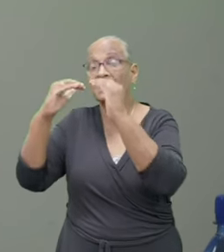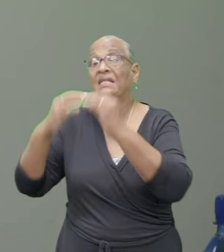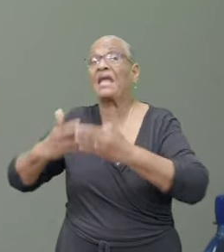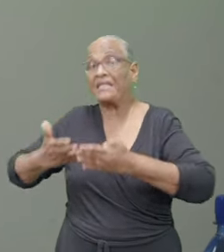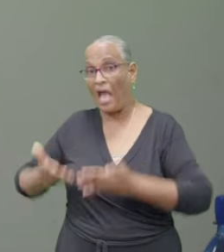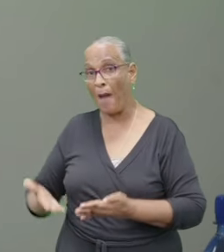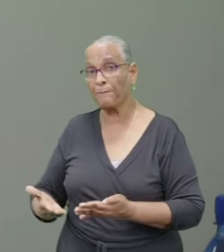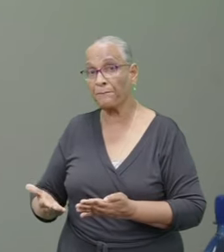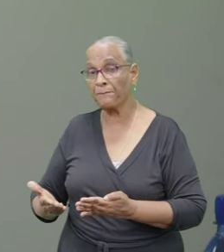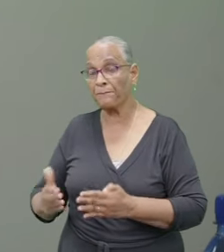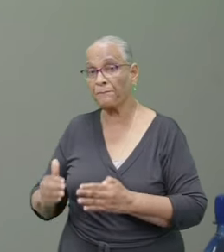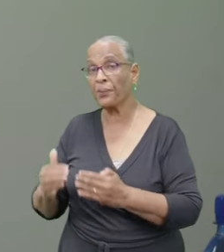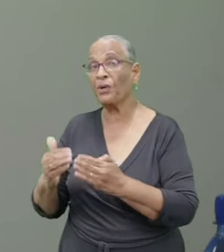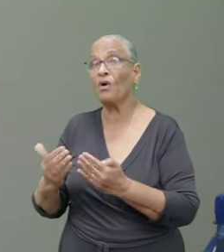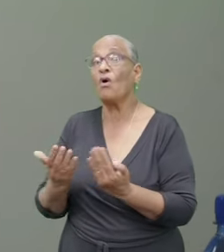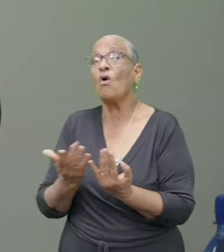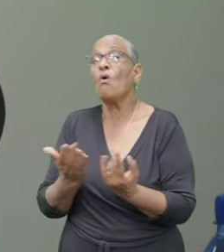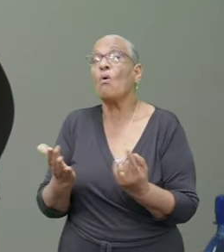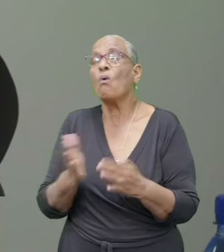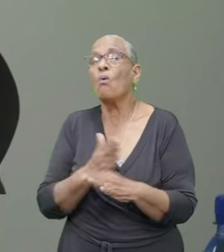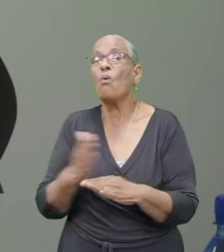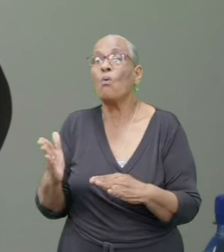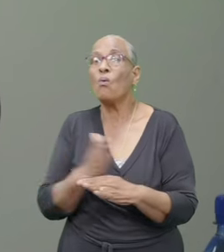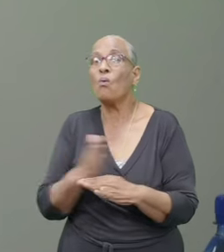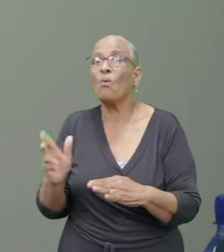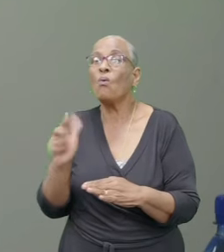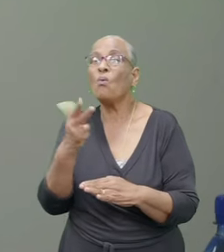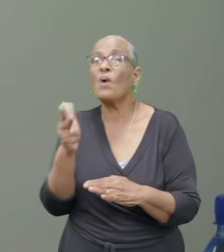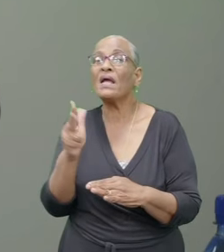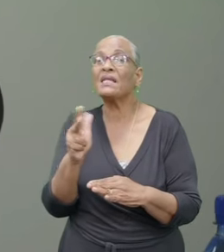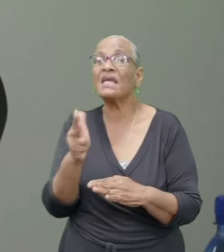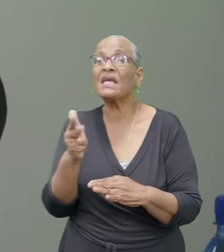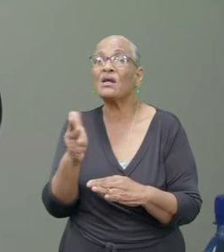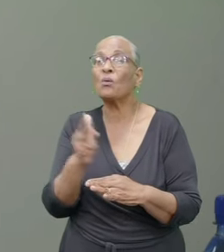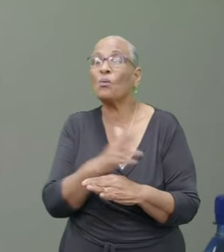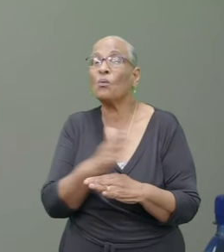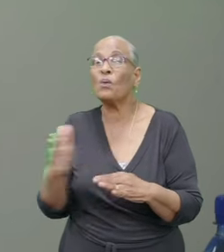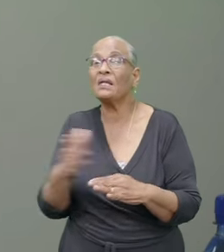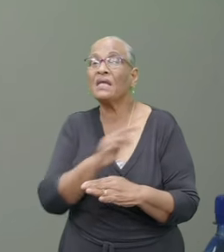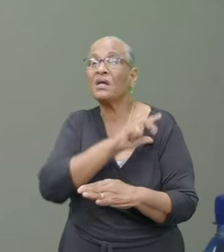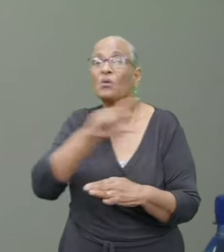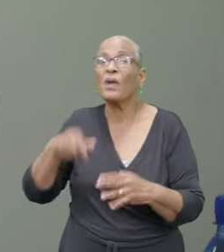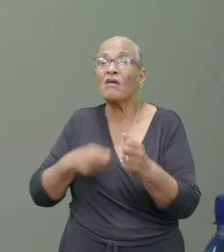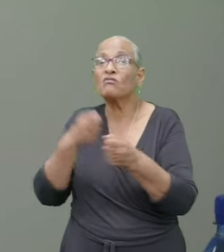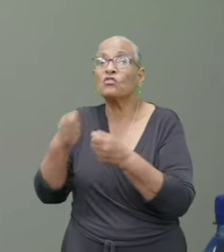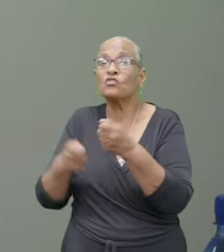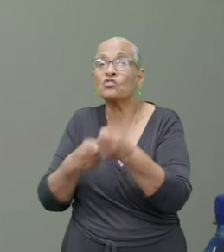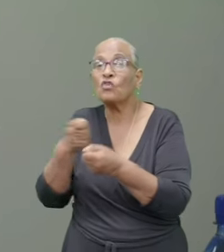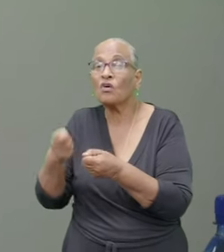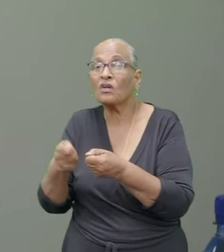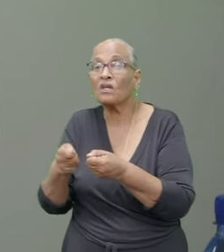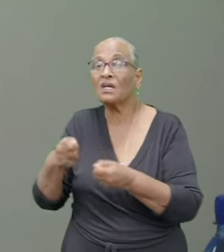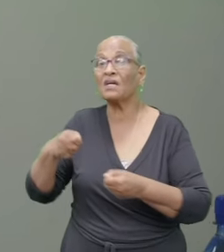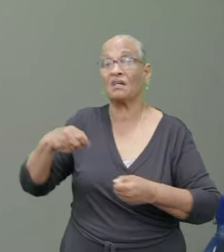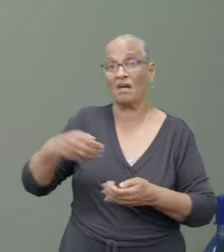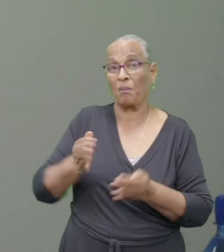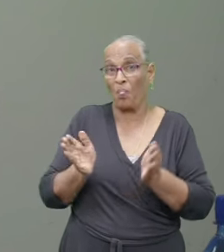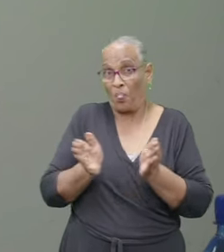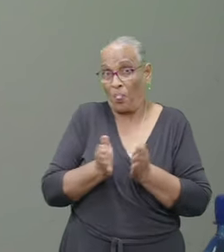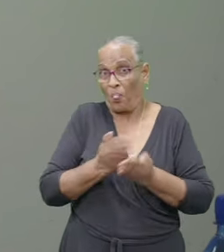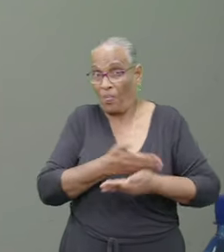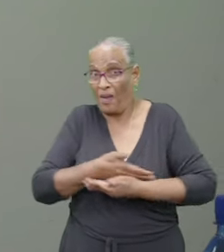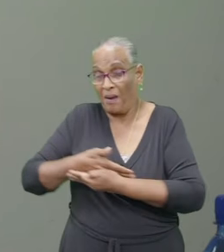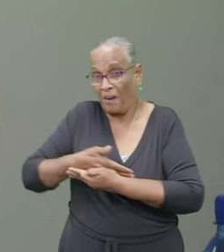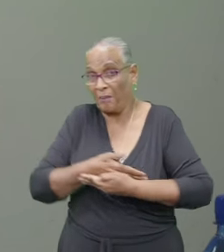Maar belangrijker nog, op welk termijn kunnen we ervoor zorgen dat we dus in ieder geval de NICU, want NICU gaat het gegeven echt om